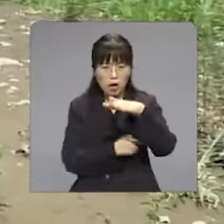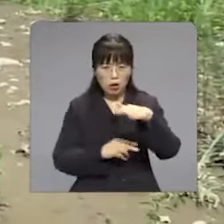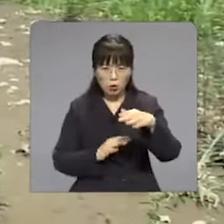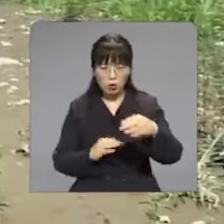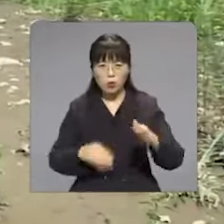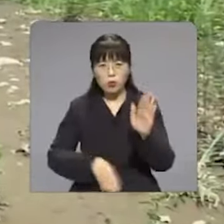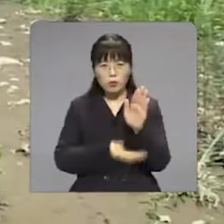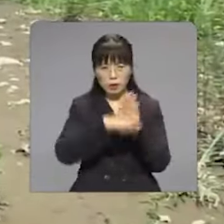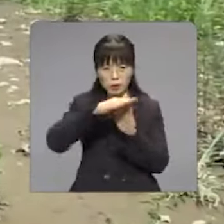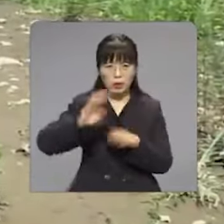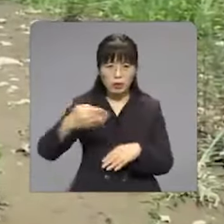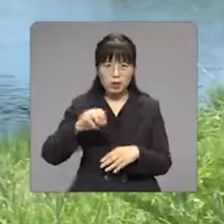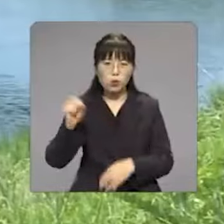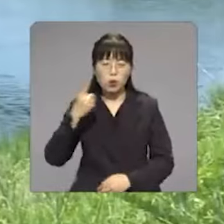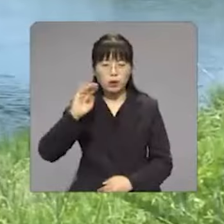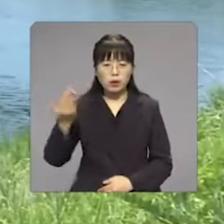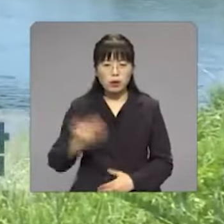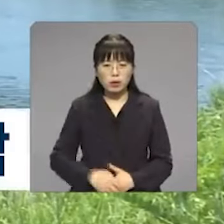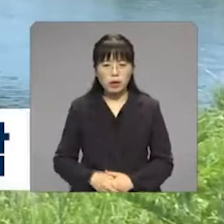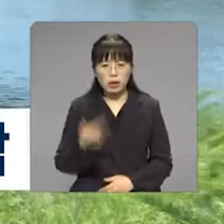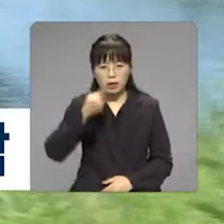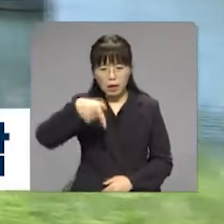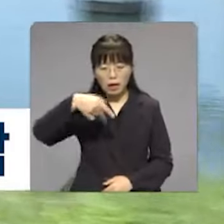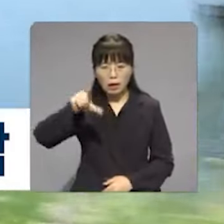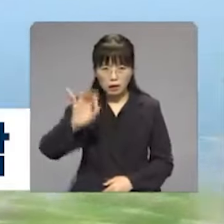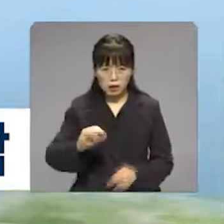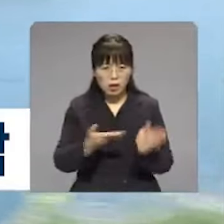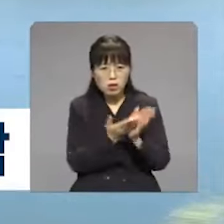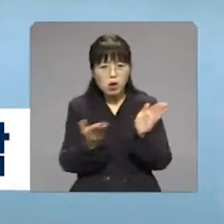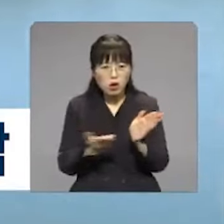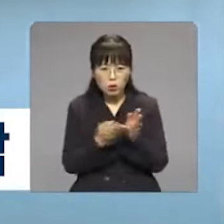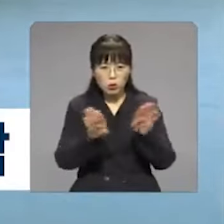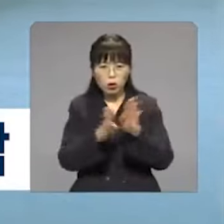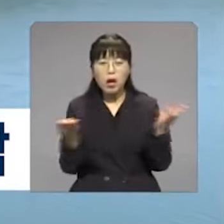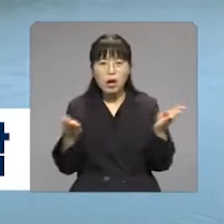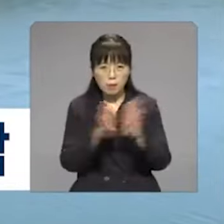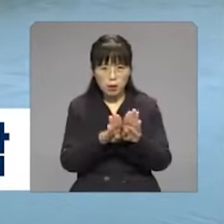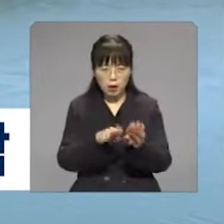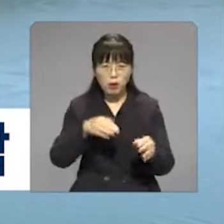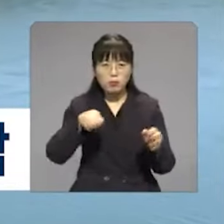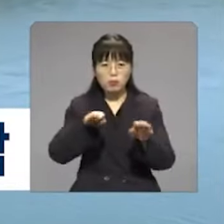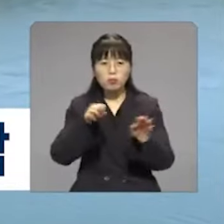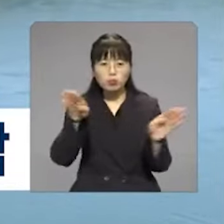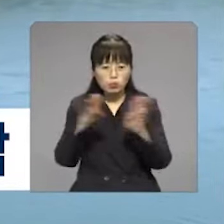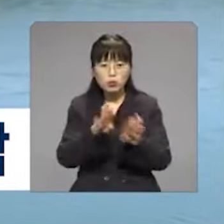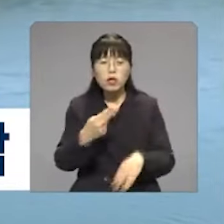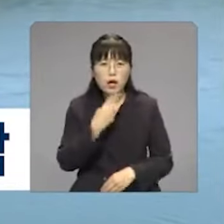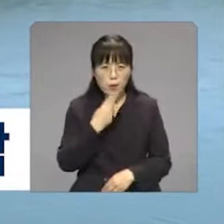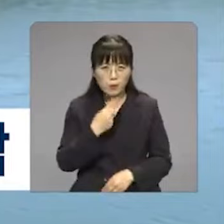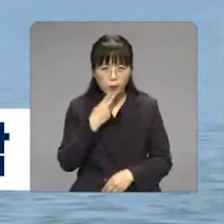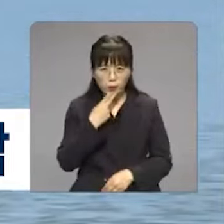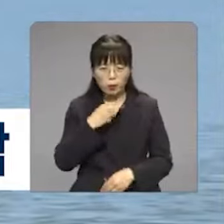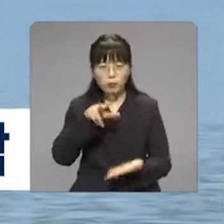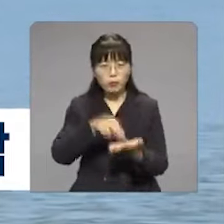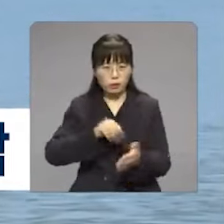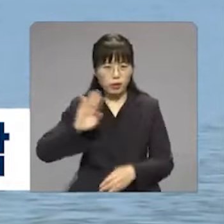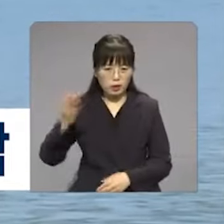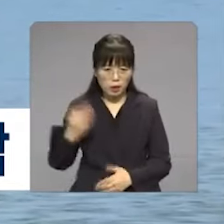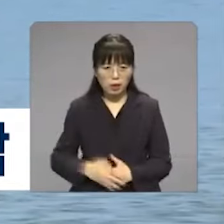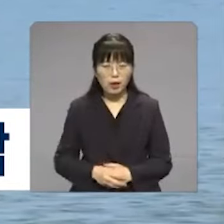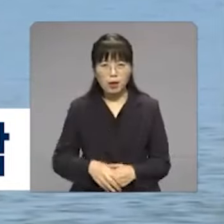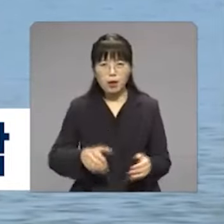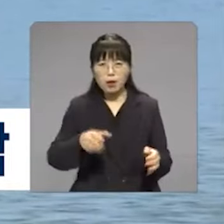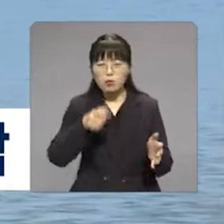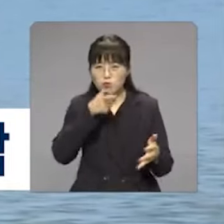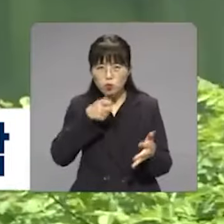주된 원인입니다. 낙생 저수지에 개폐형 수문이 없는 점도 문제로 지적됩니다.